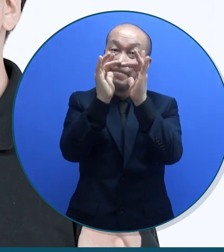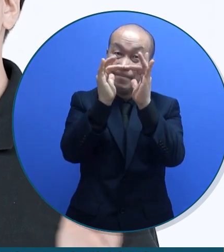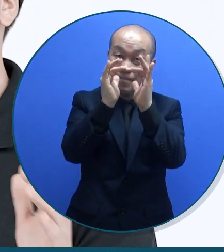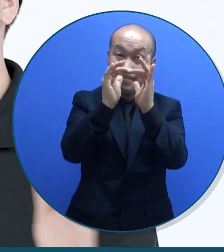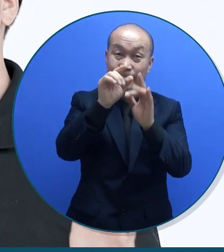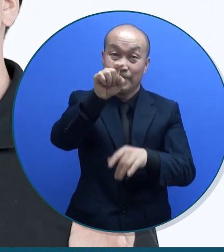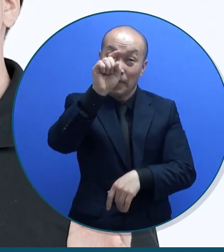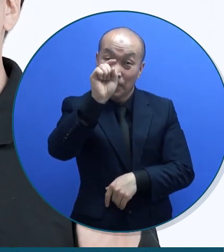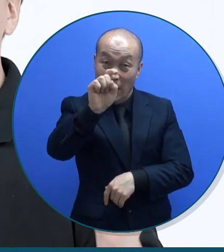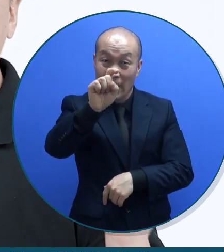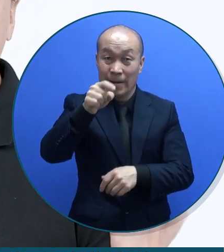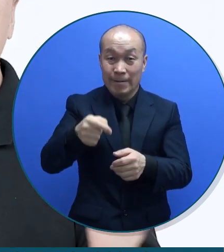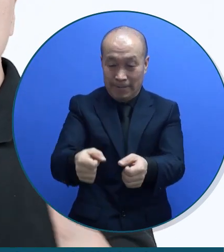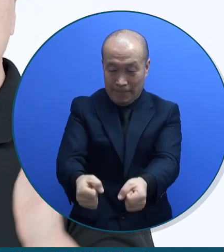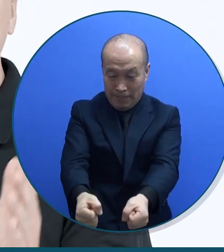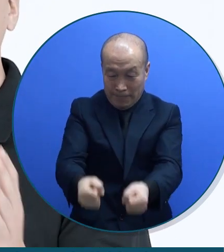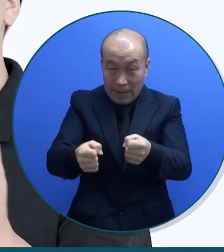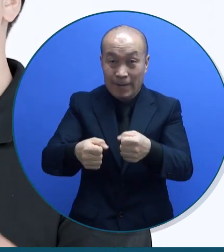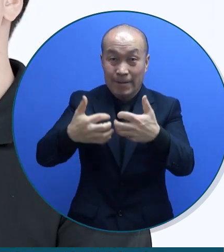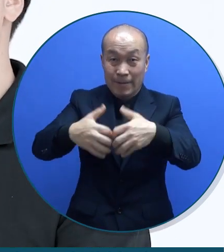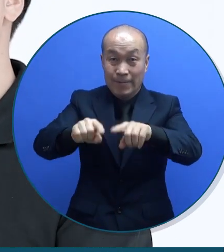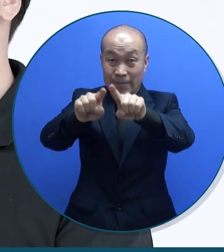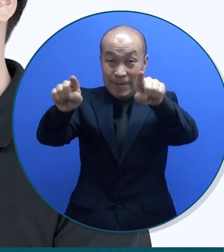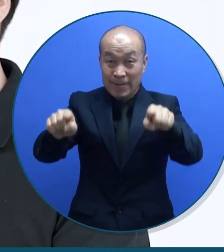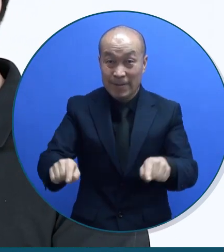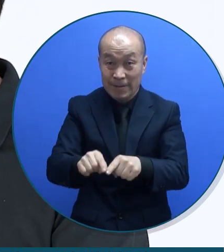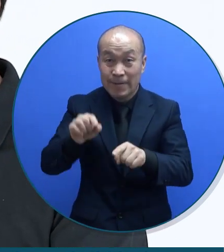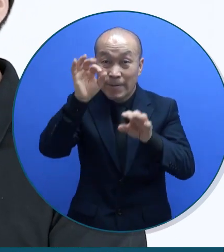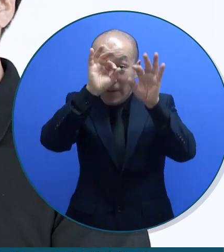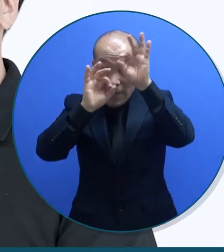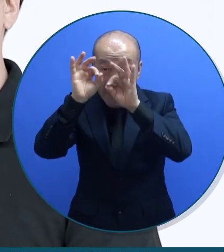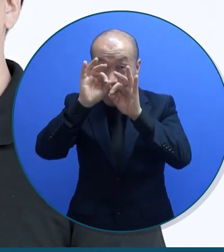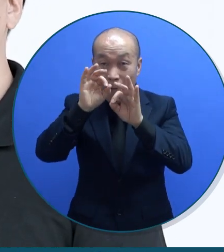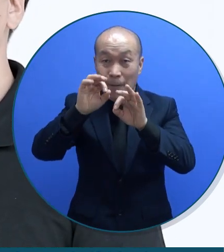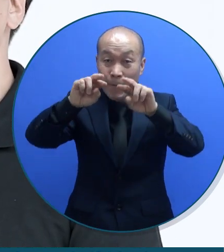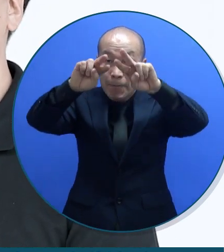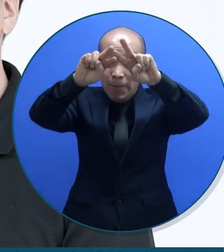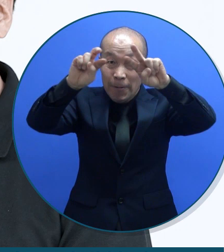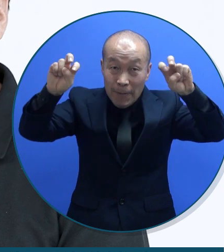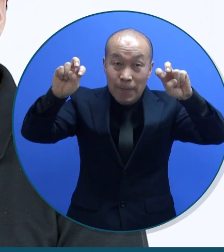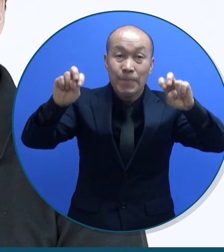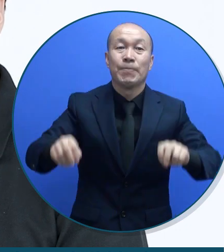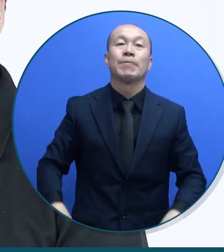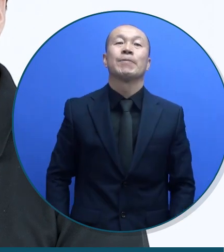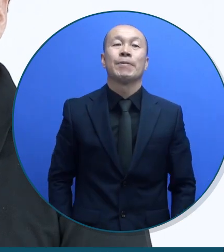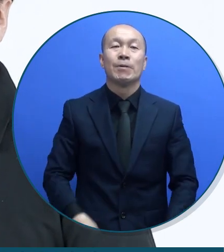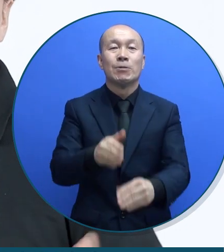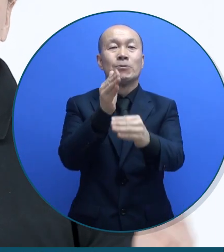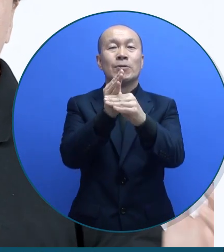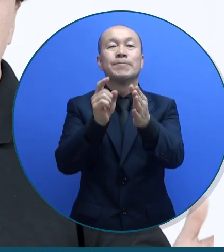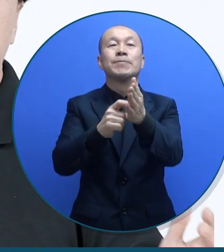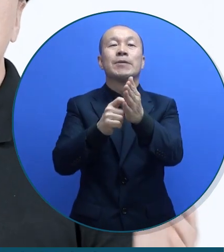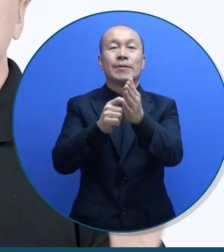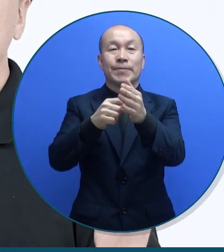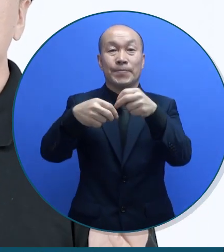인터넷 검색창에 자동 심장 충격기 찾기라고 검색하면